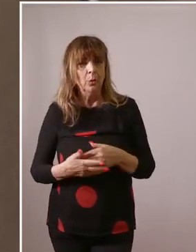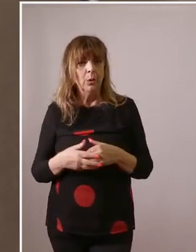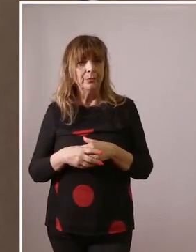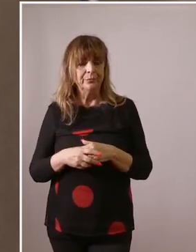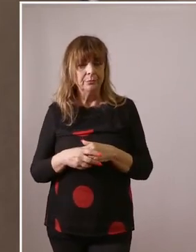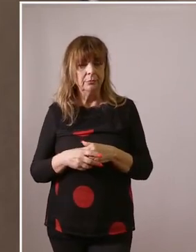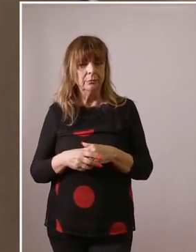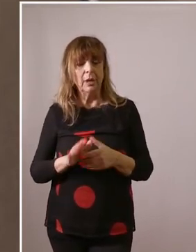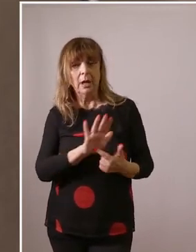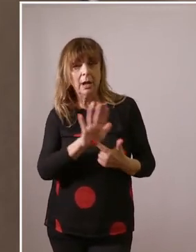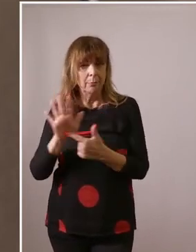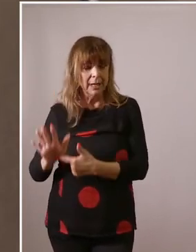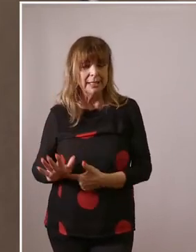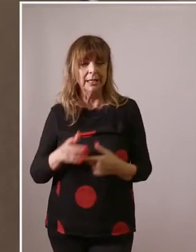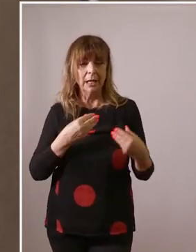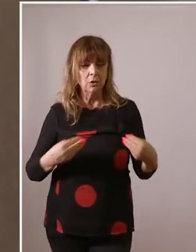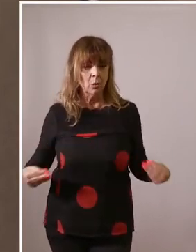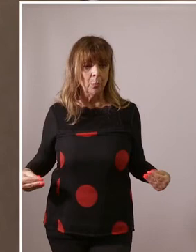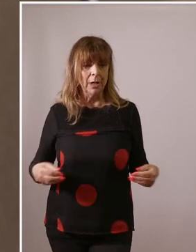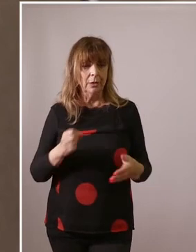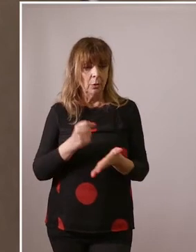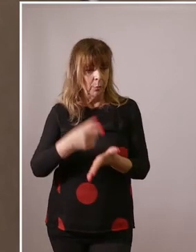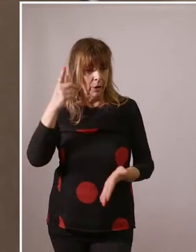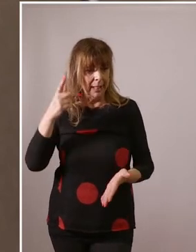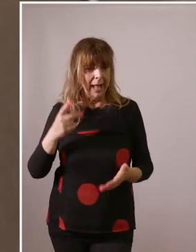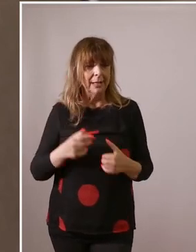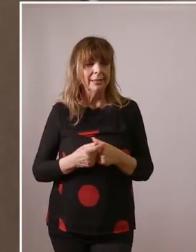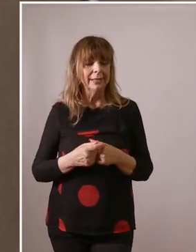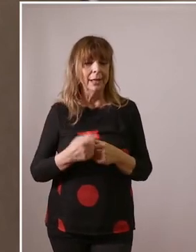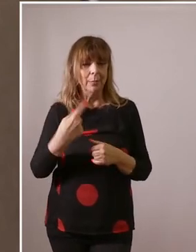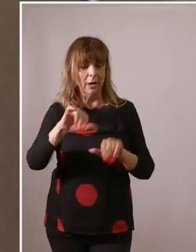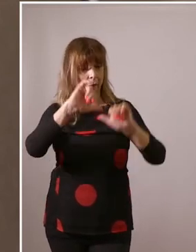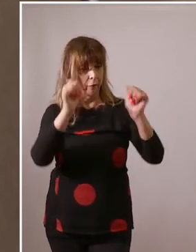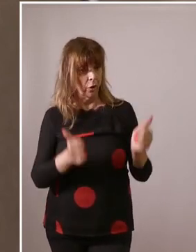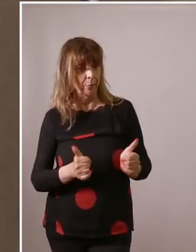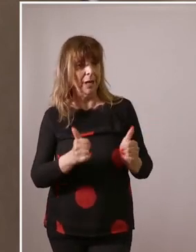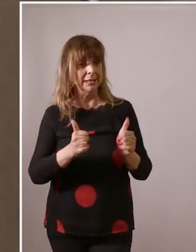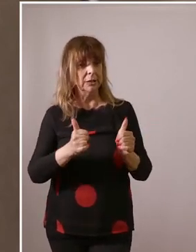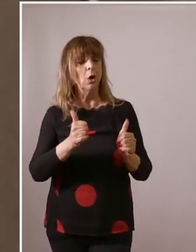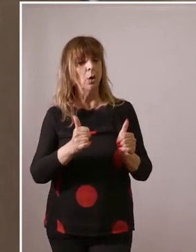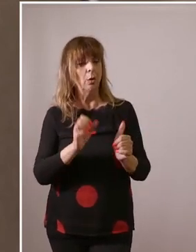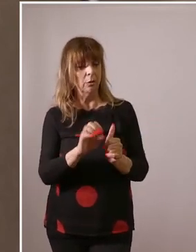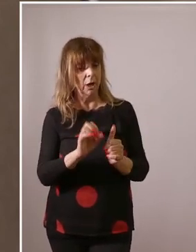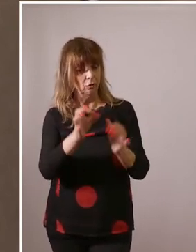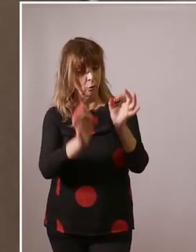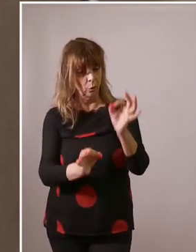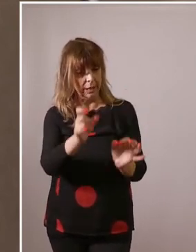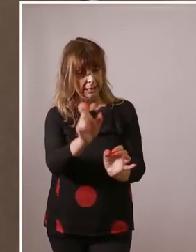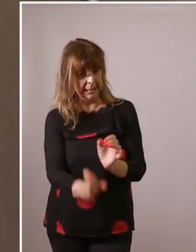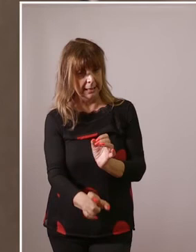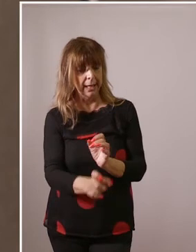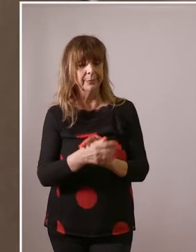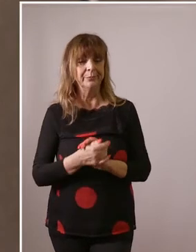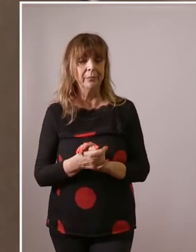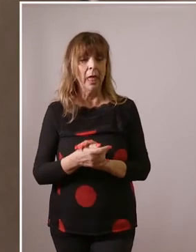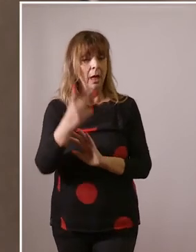rappresenta uno strumento essenziale della formazione del giurista ed è